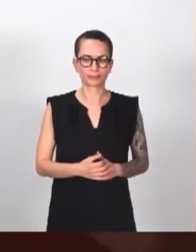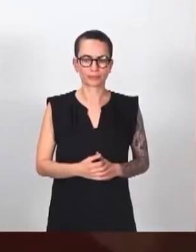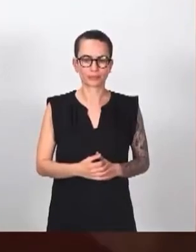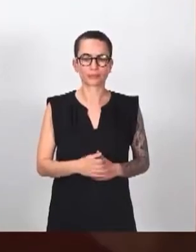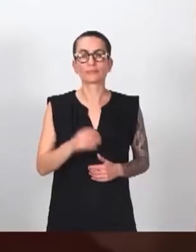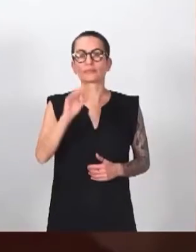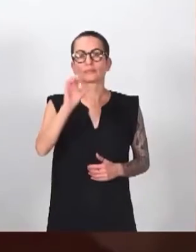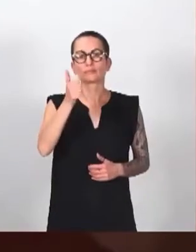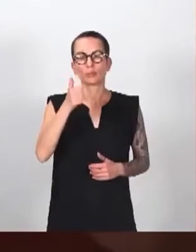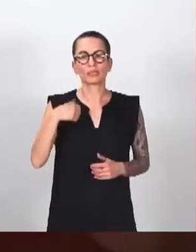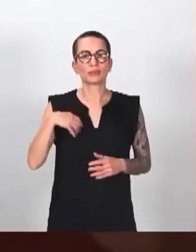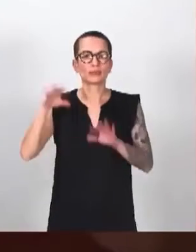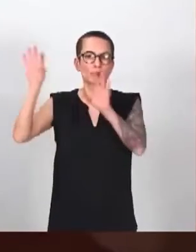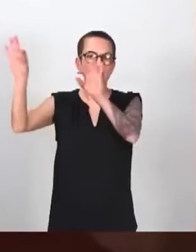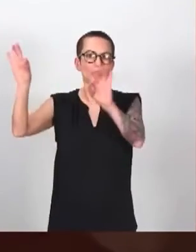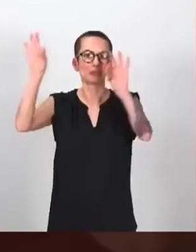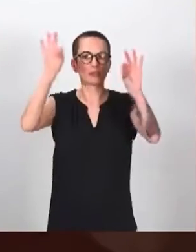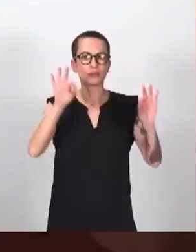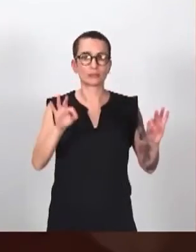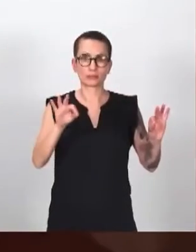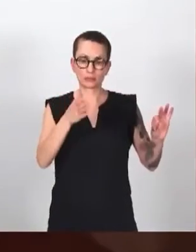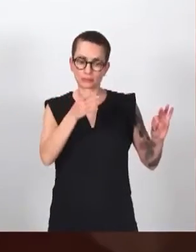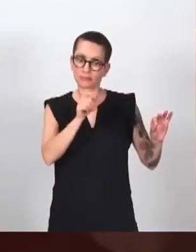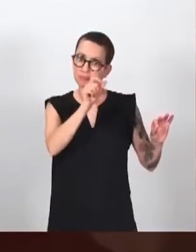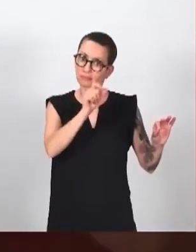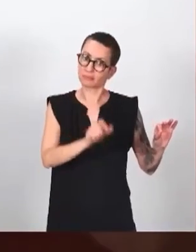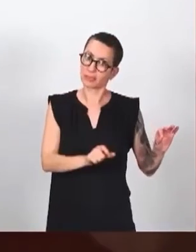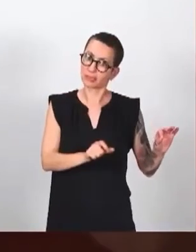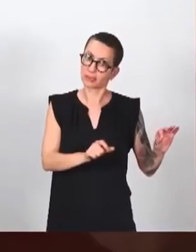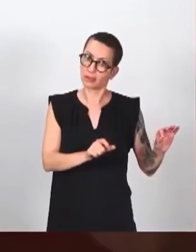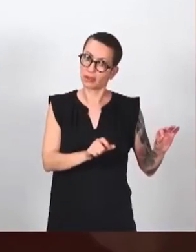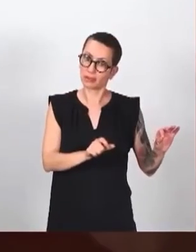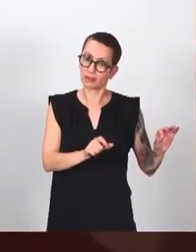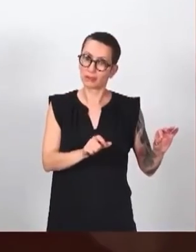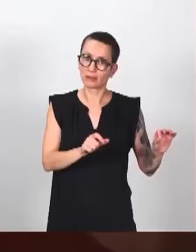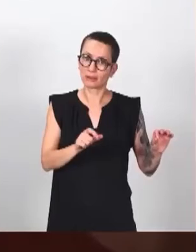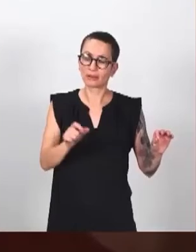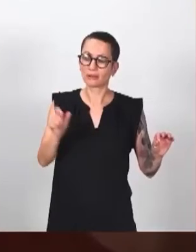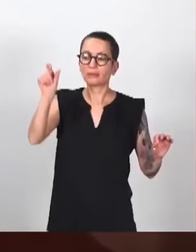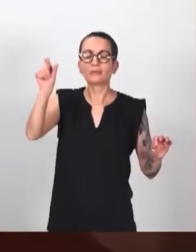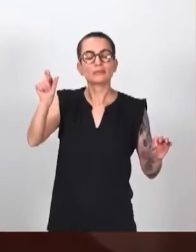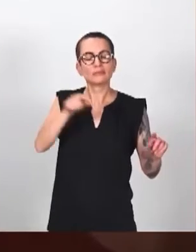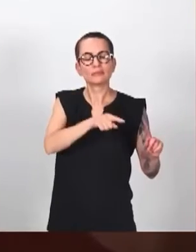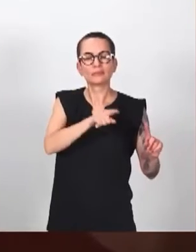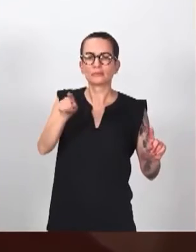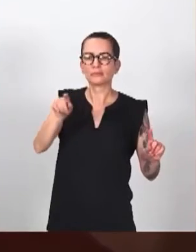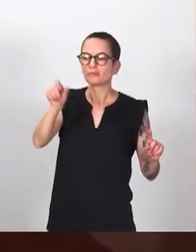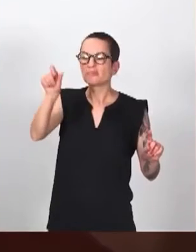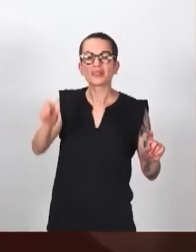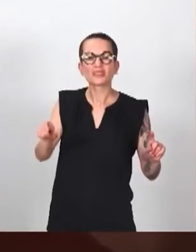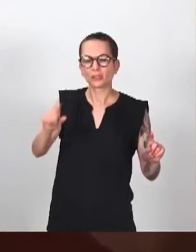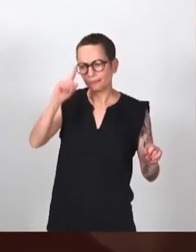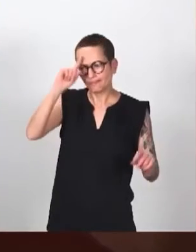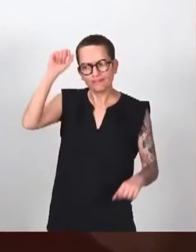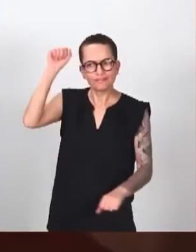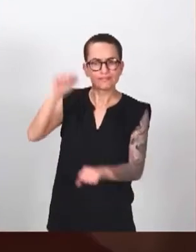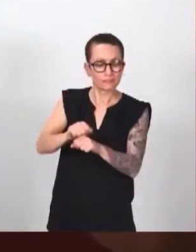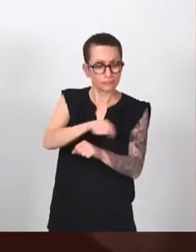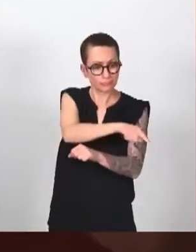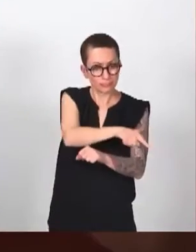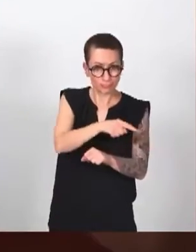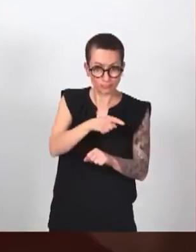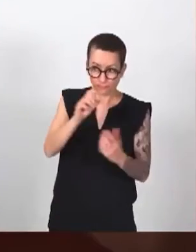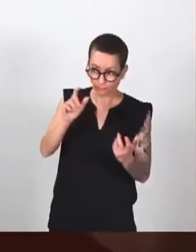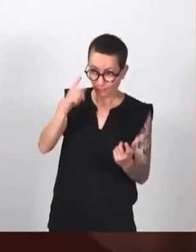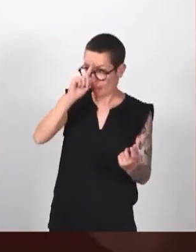vais commencer par une citation. « Bien naïf serait celui qui entreprendrait de faire changer d'avis à un entêté », disait en 1868 Henri-Frédéric